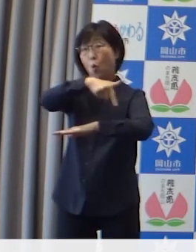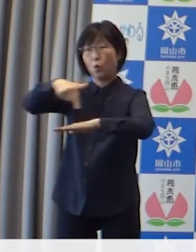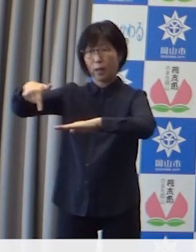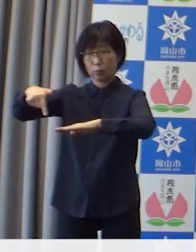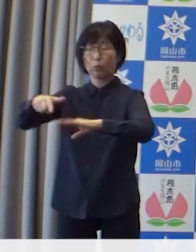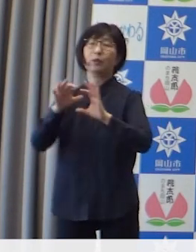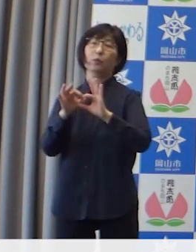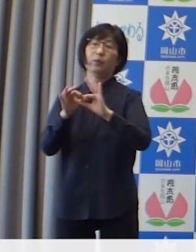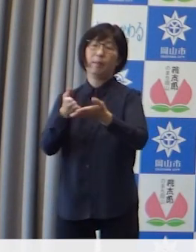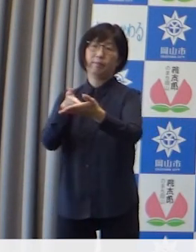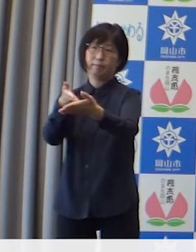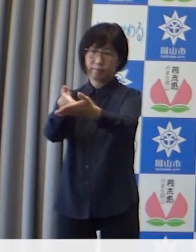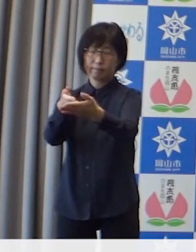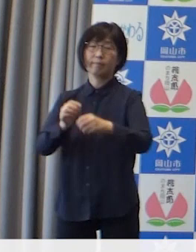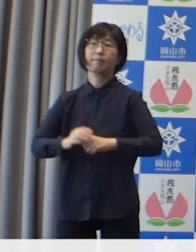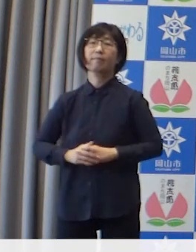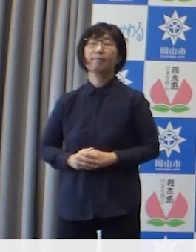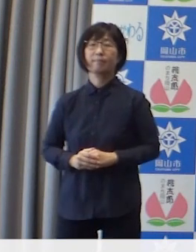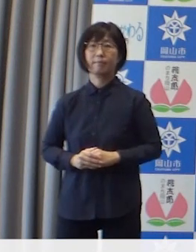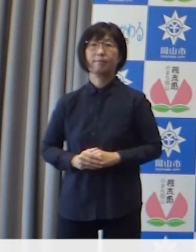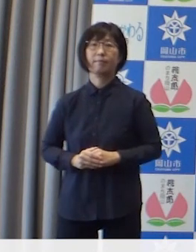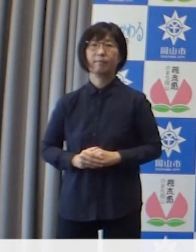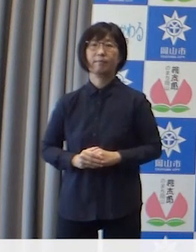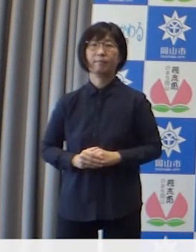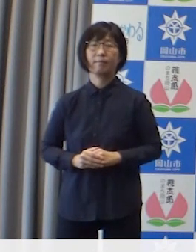であります。